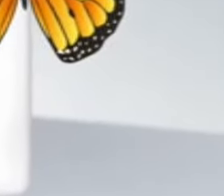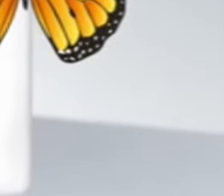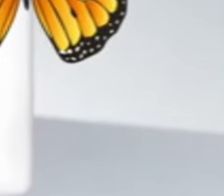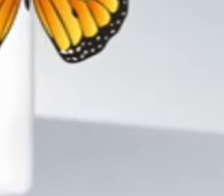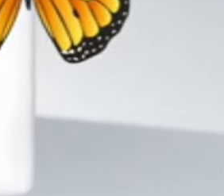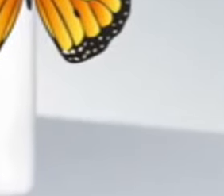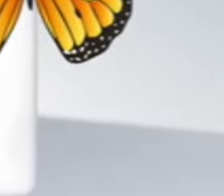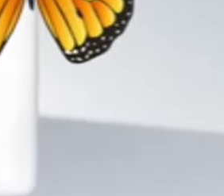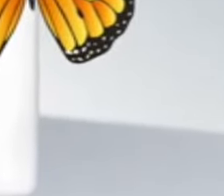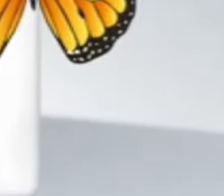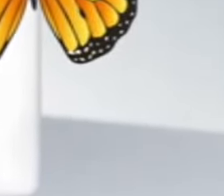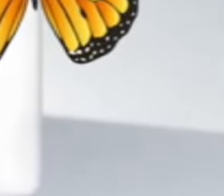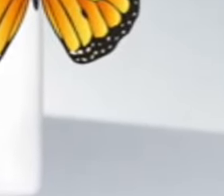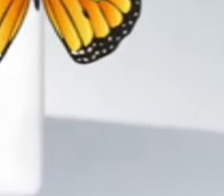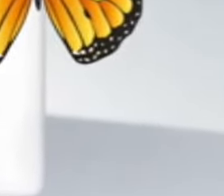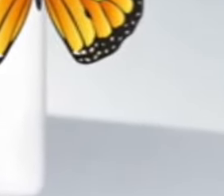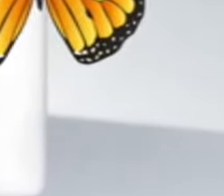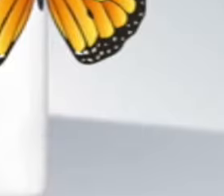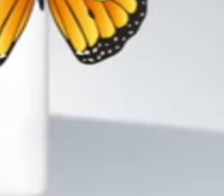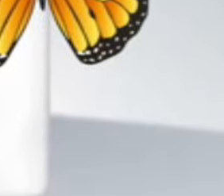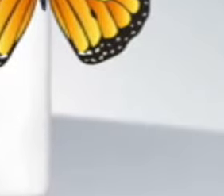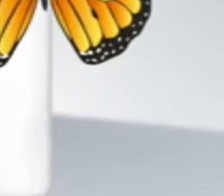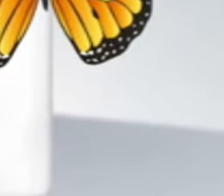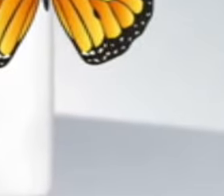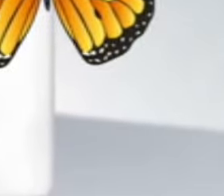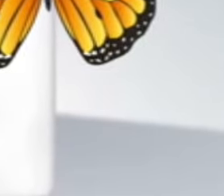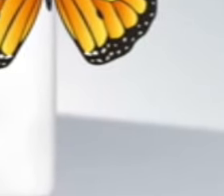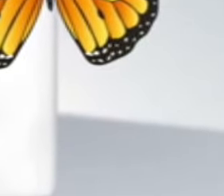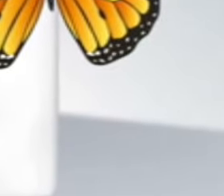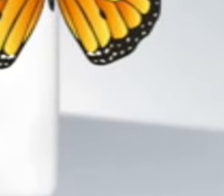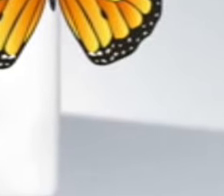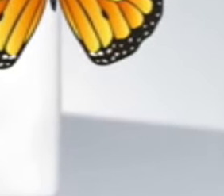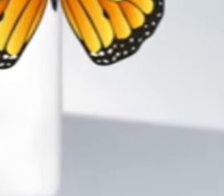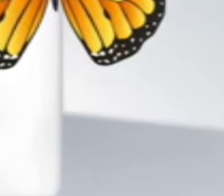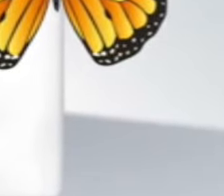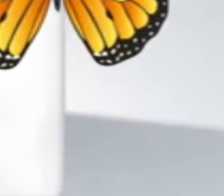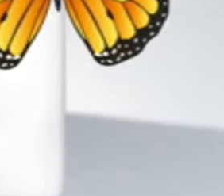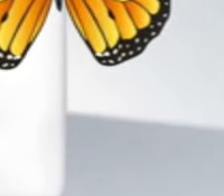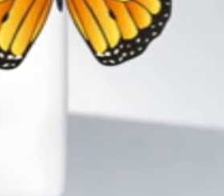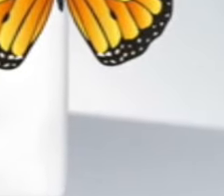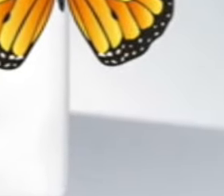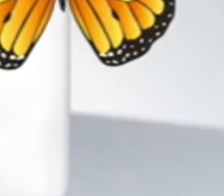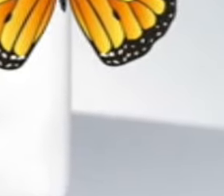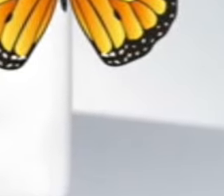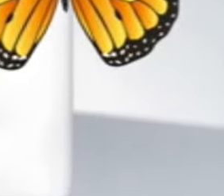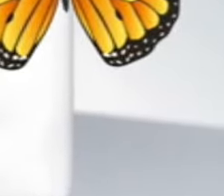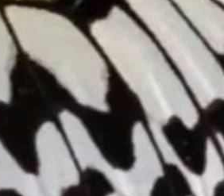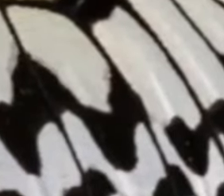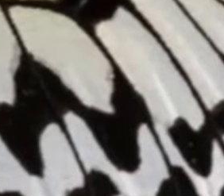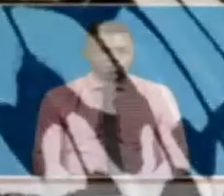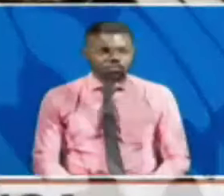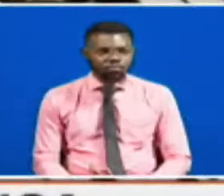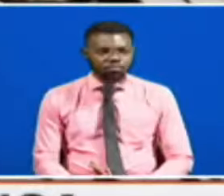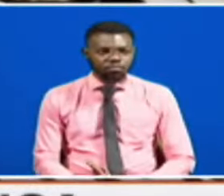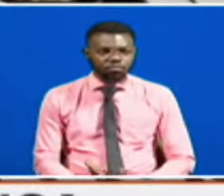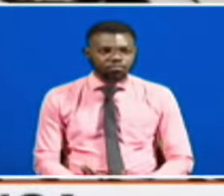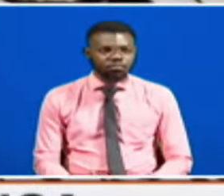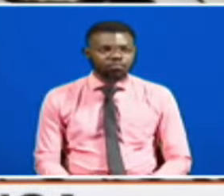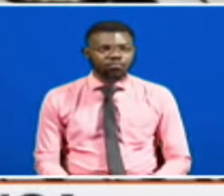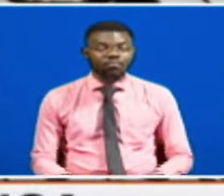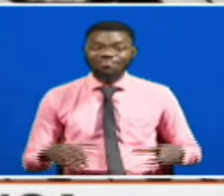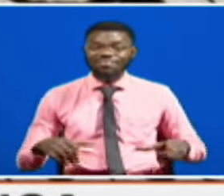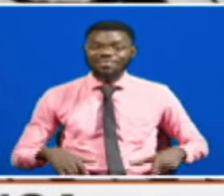wa kuzaana, kutafuta chakula bora, kutafuta wachumba na mabadiliko ya anga. Inaaminika kwamba maisha ya vipepeo